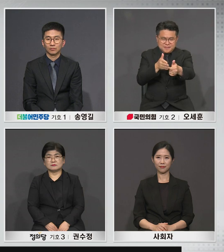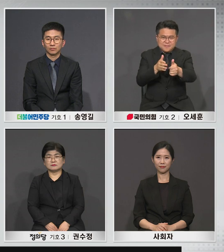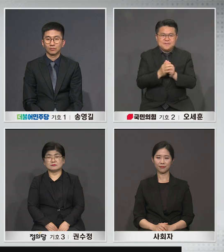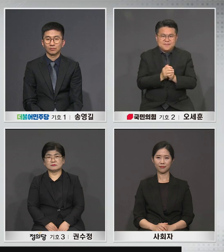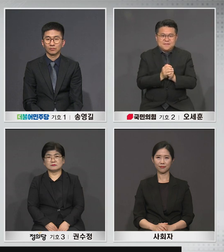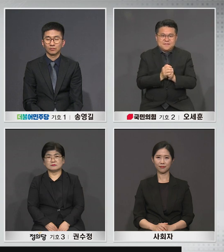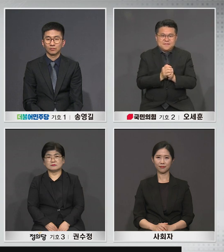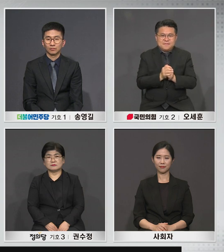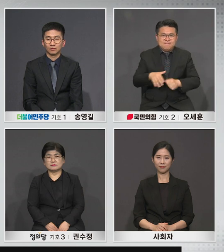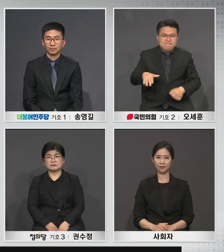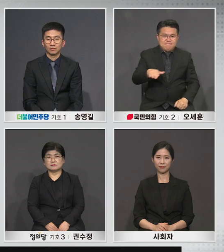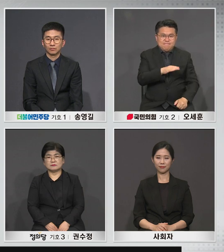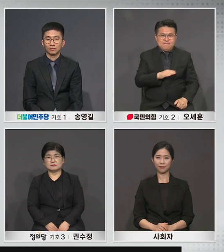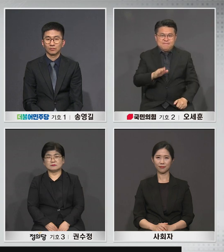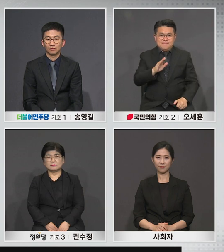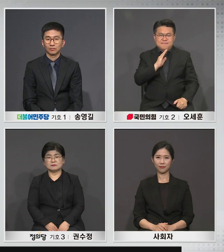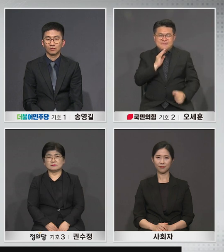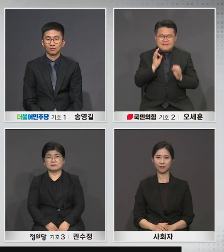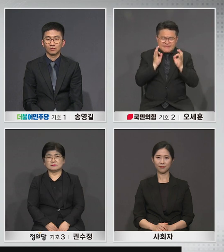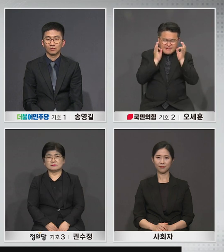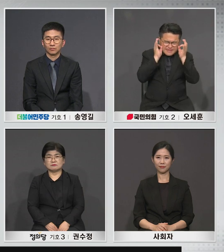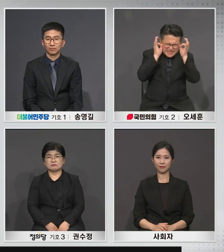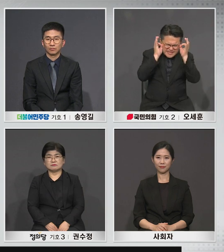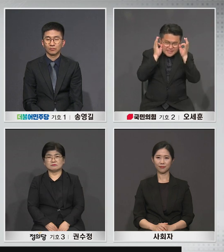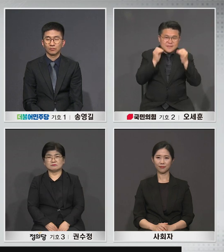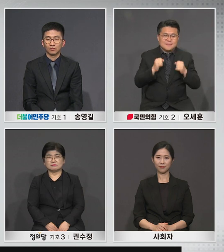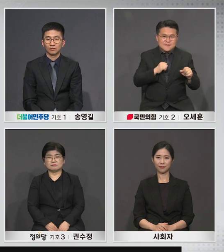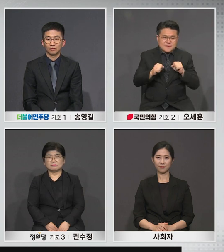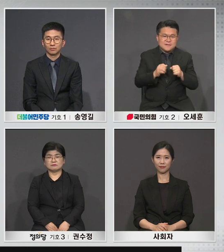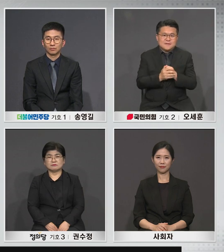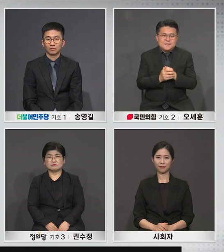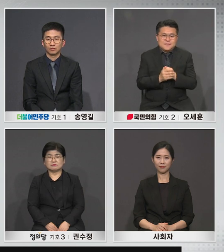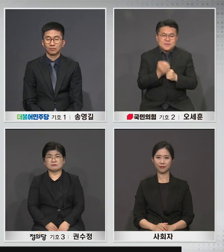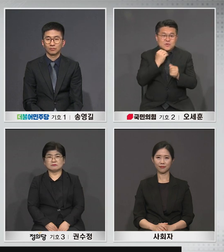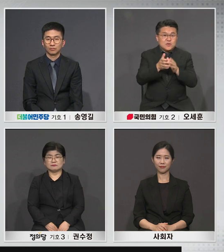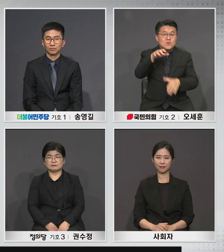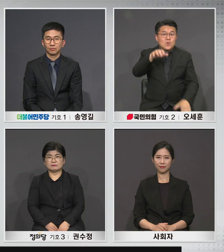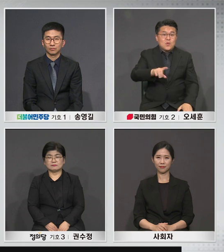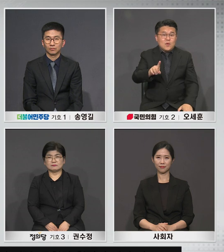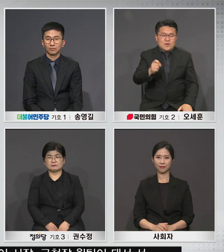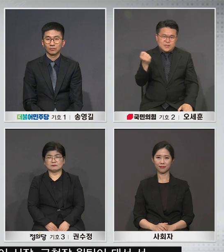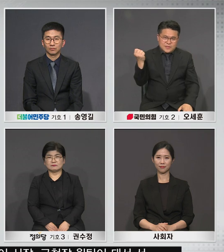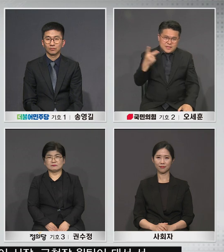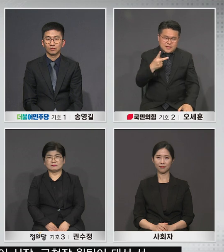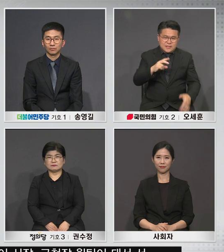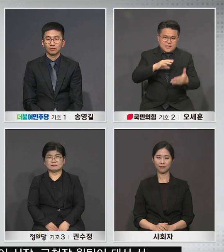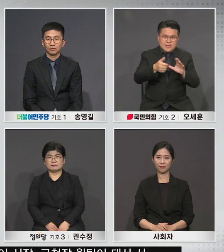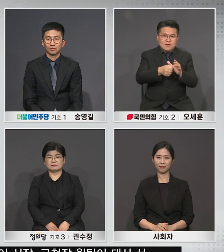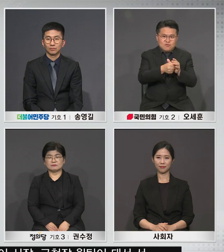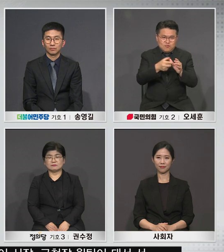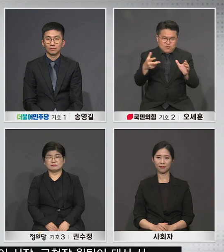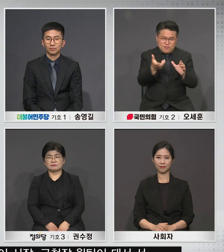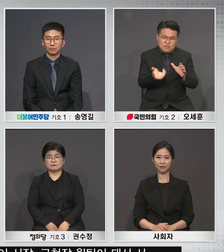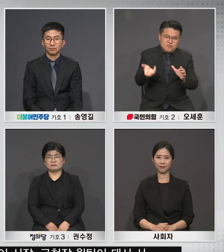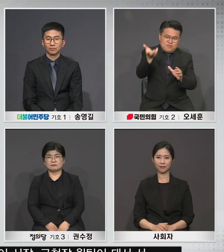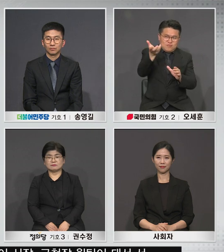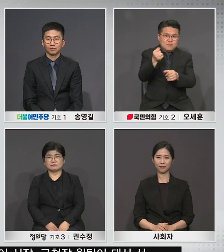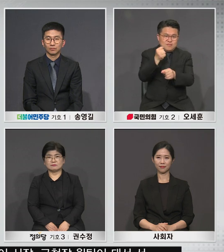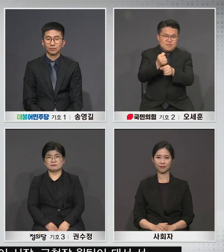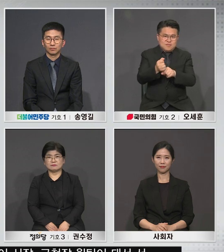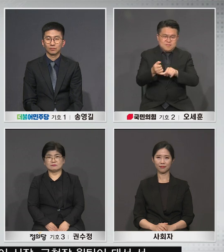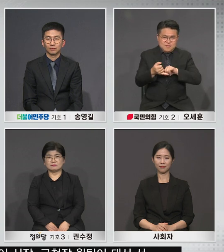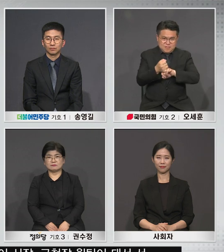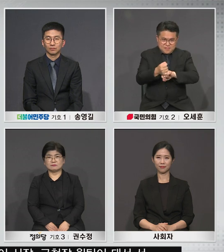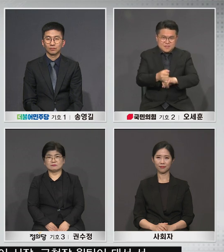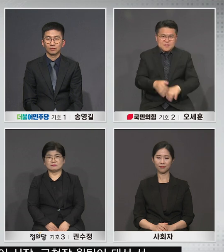저희들 정말 분골세신 열심히 뛰어서 서울시를 다시 한번 세계적인 반열에 올려놓겠습니다.